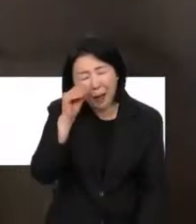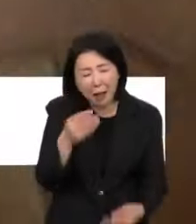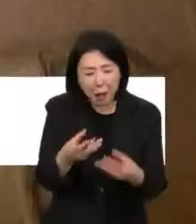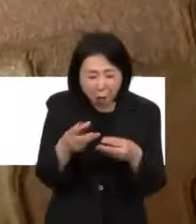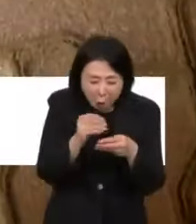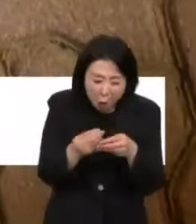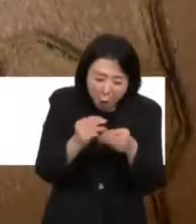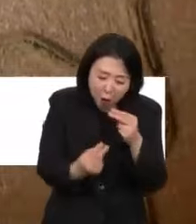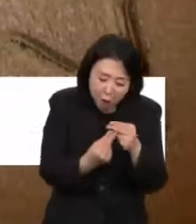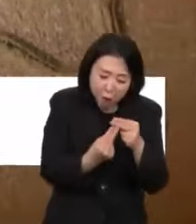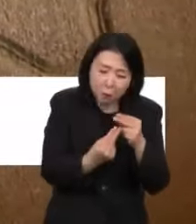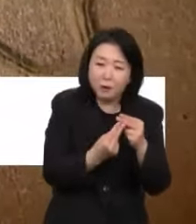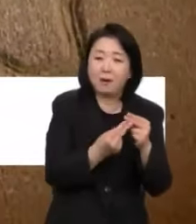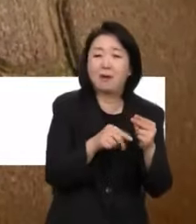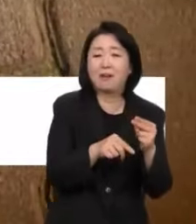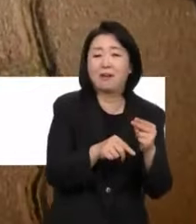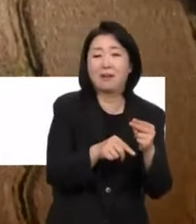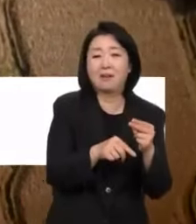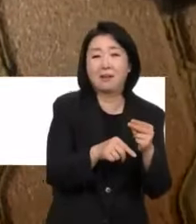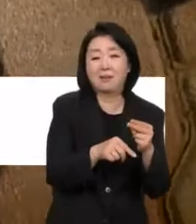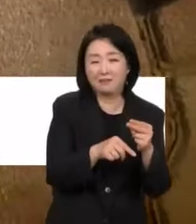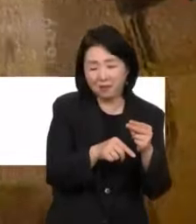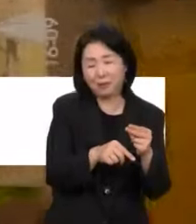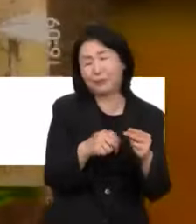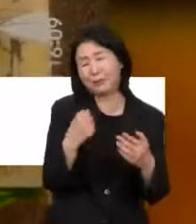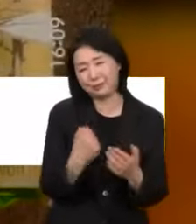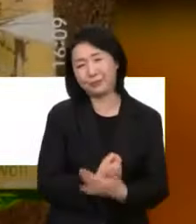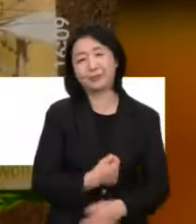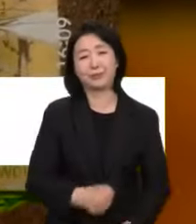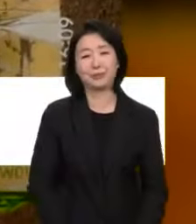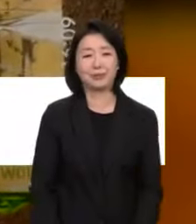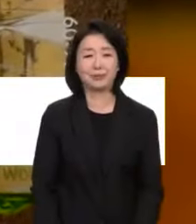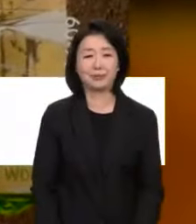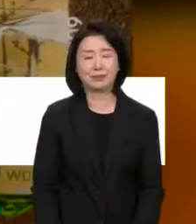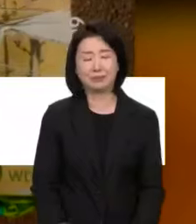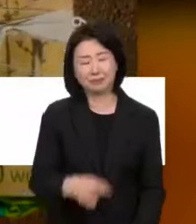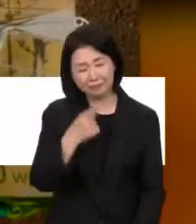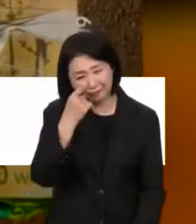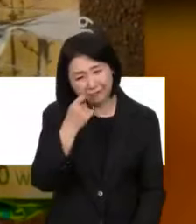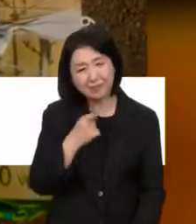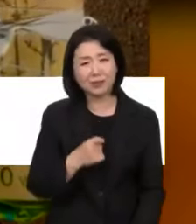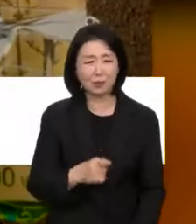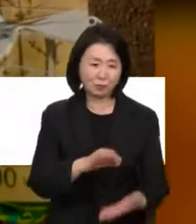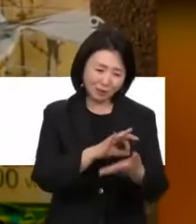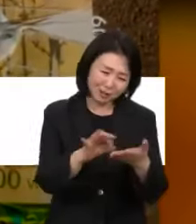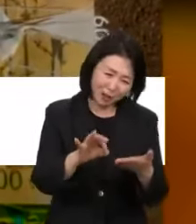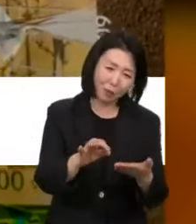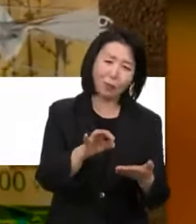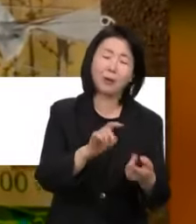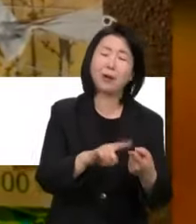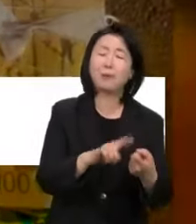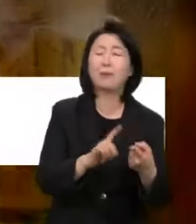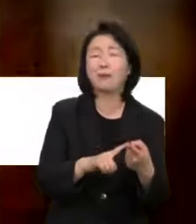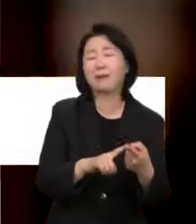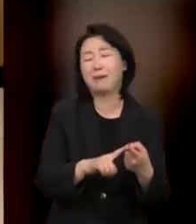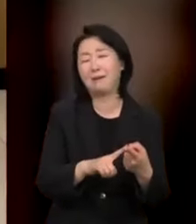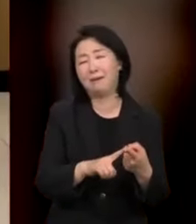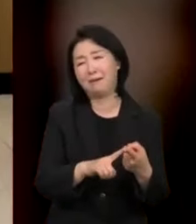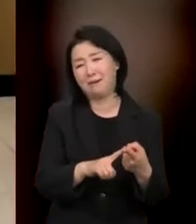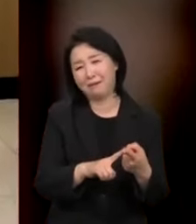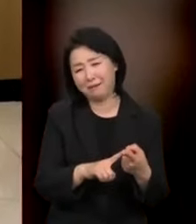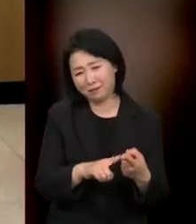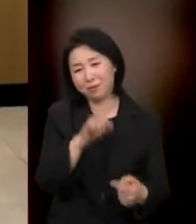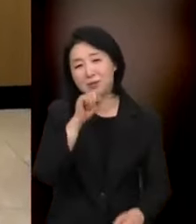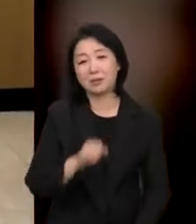모아서 했으면 그게, 아휴, 안 됐죠. 좀 쓰고 했으면 좋은데.